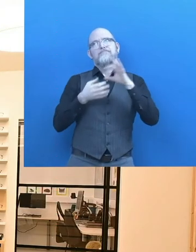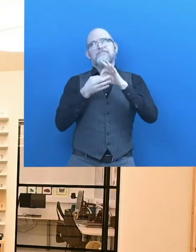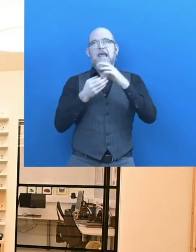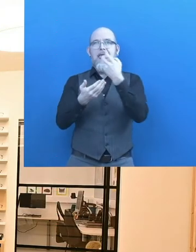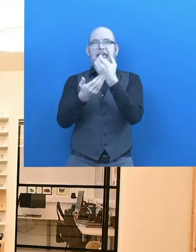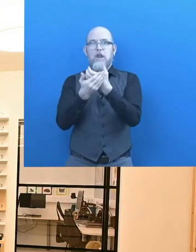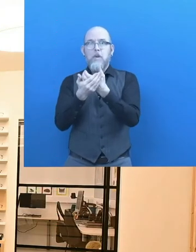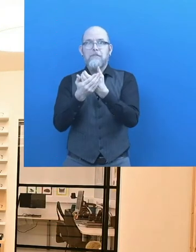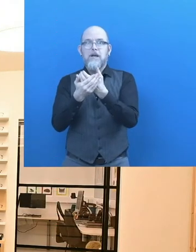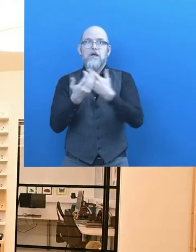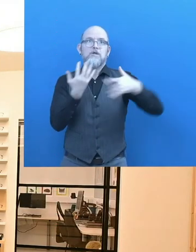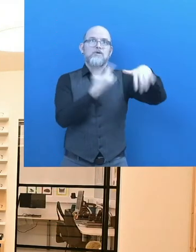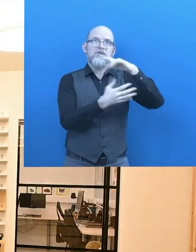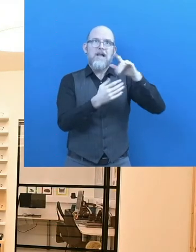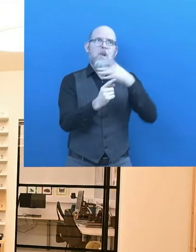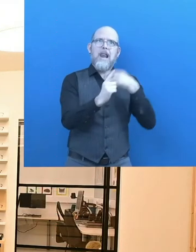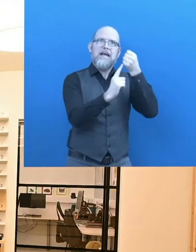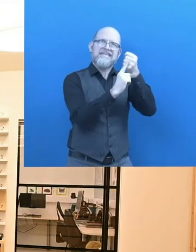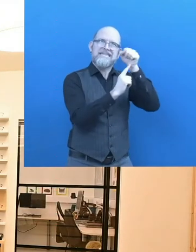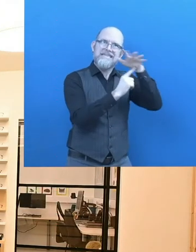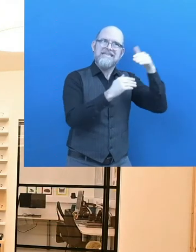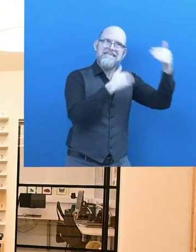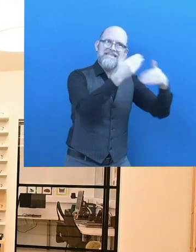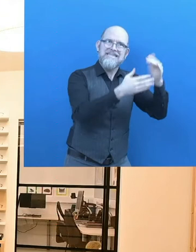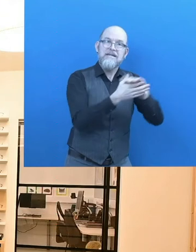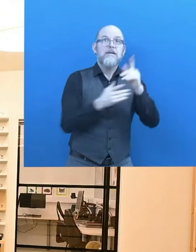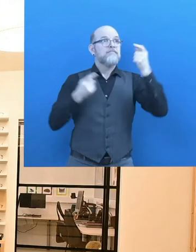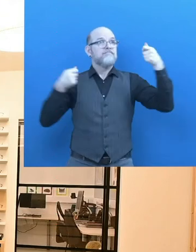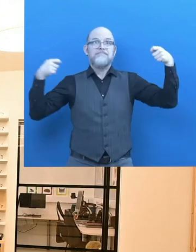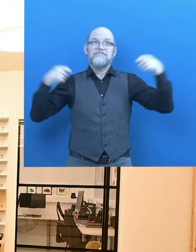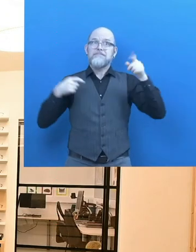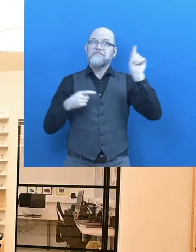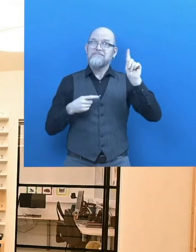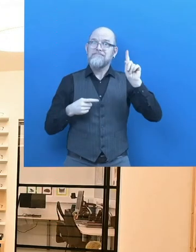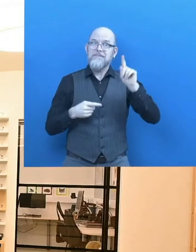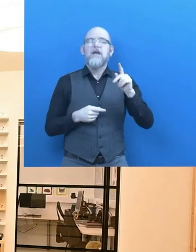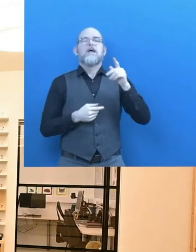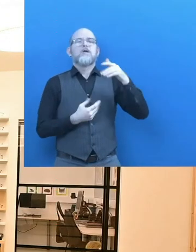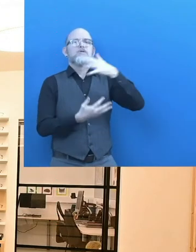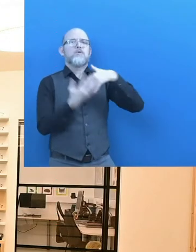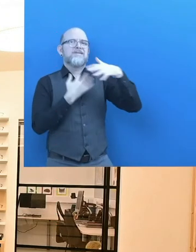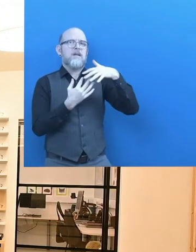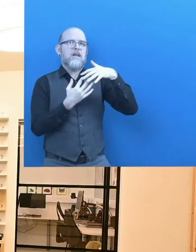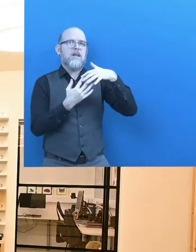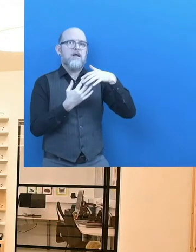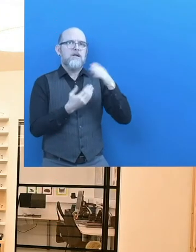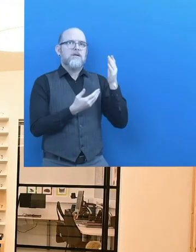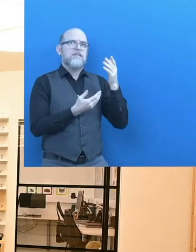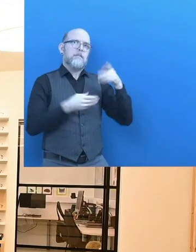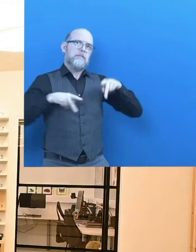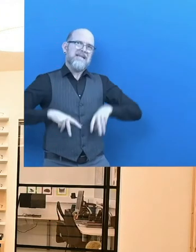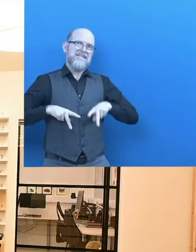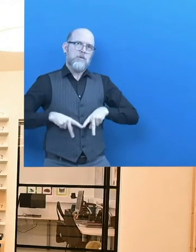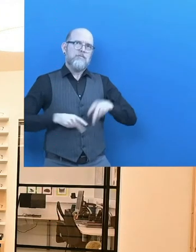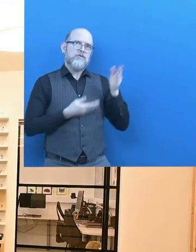Die Finanzierung wird über die Sozialministeriumsservice bzw. über die verschiedenen